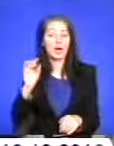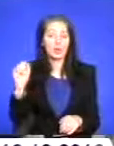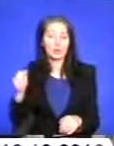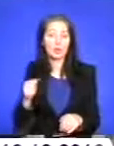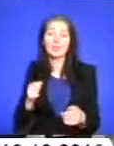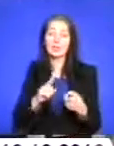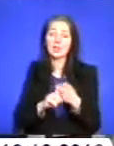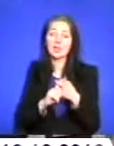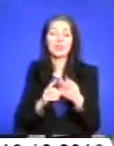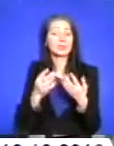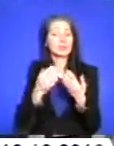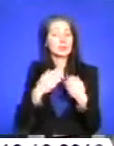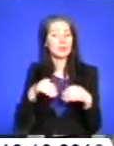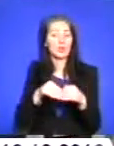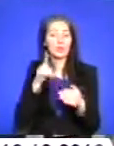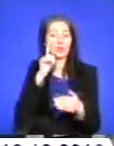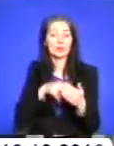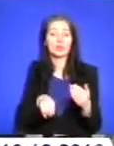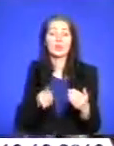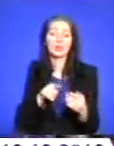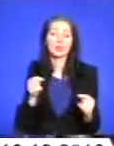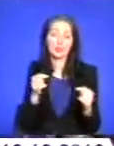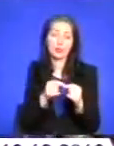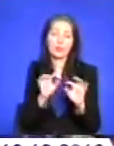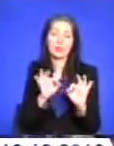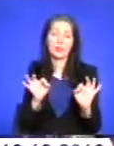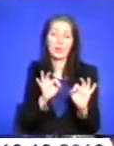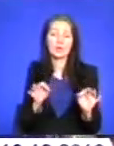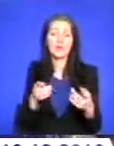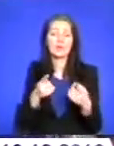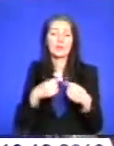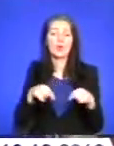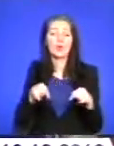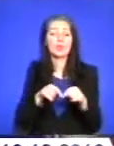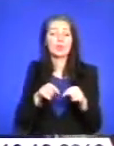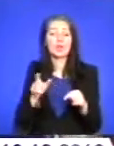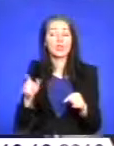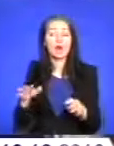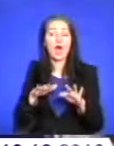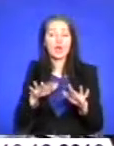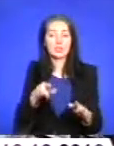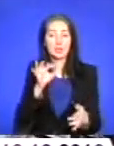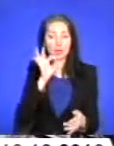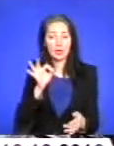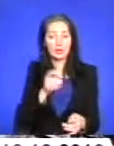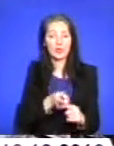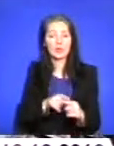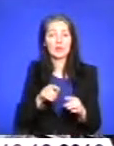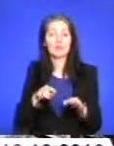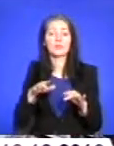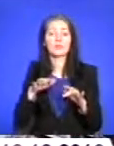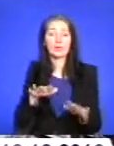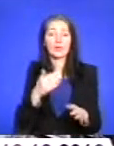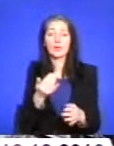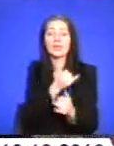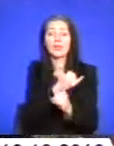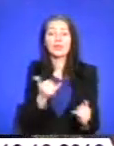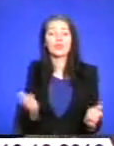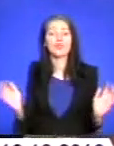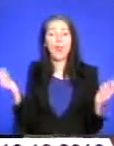А вже люди там вирішували, кому саме. З контактними телефонами, щоб у разі якоїсь там уточнення інформації діаспоряни мали